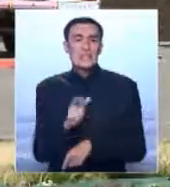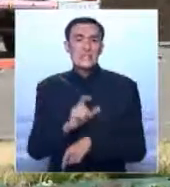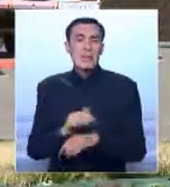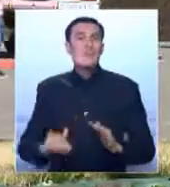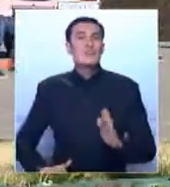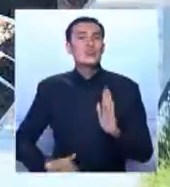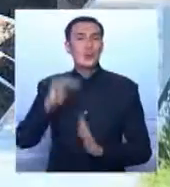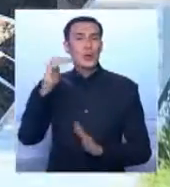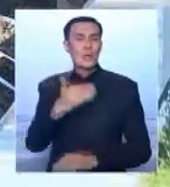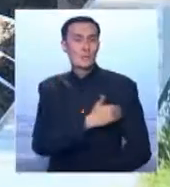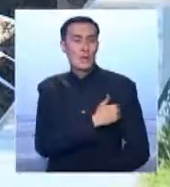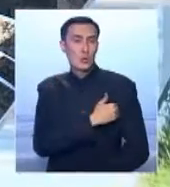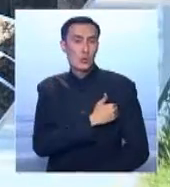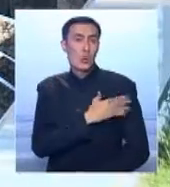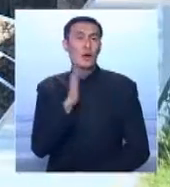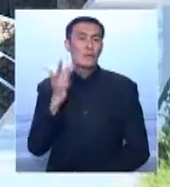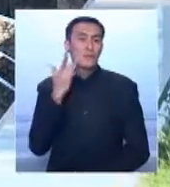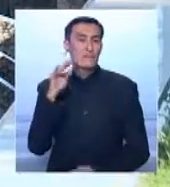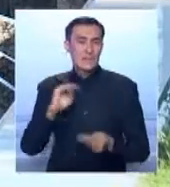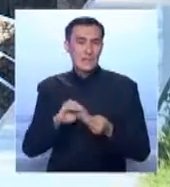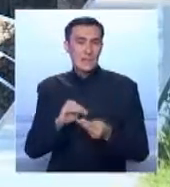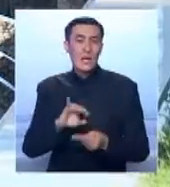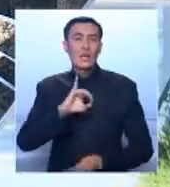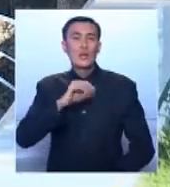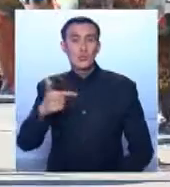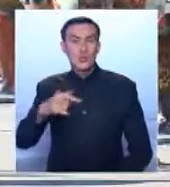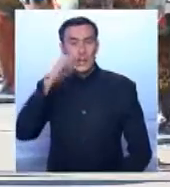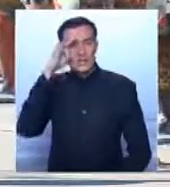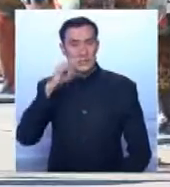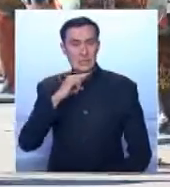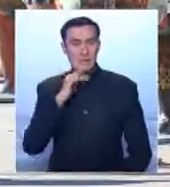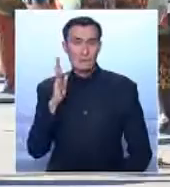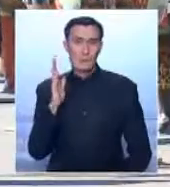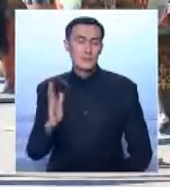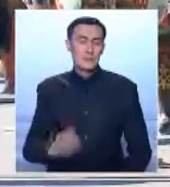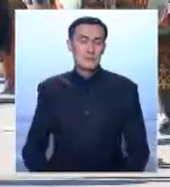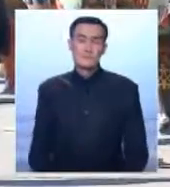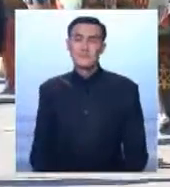Самая высокая температура воздуха, как всегда, остается на юге Казахстана.